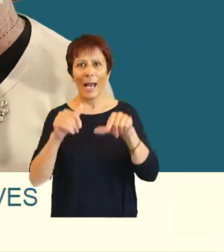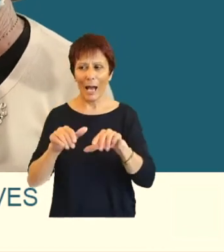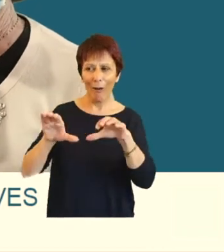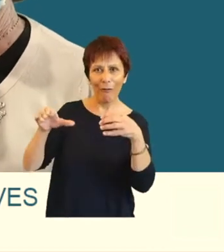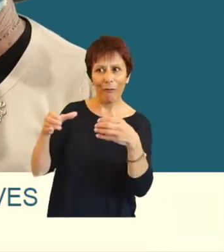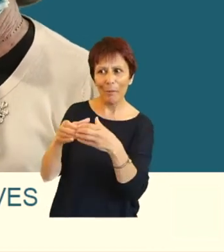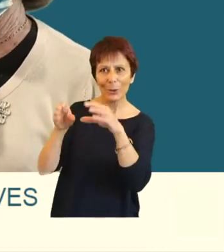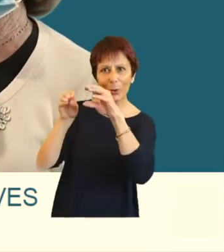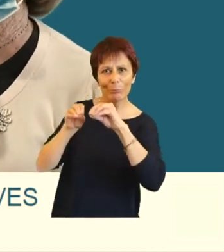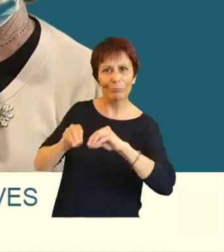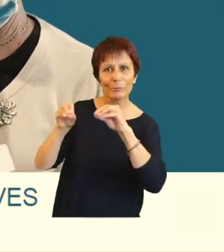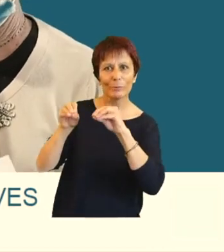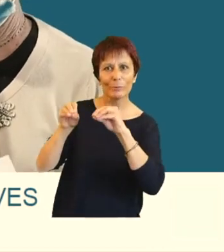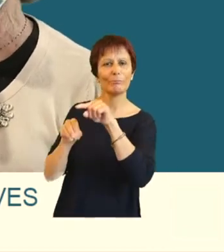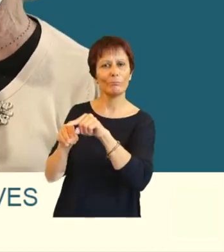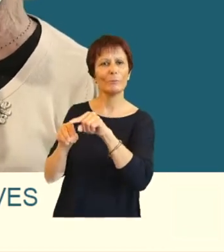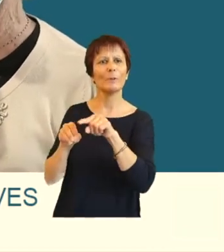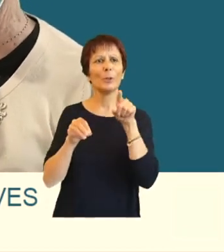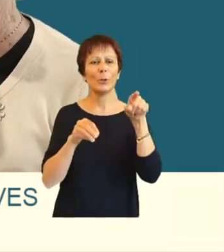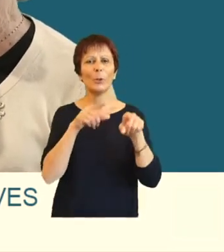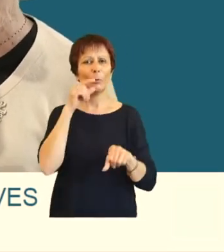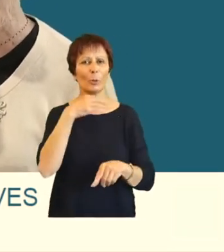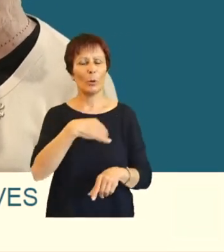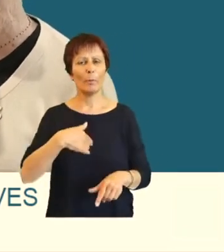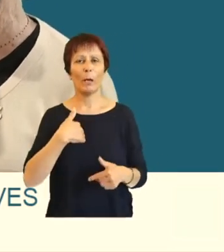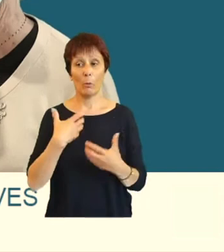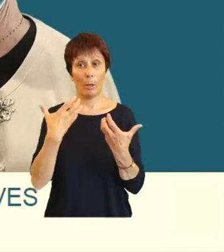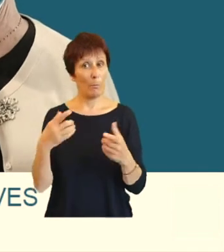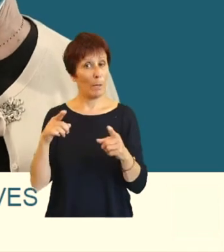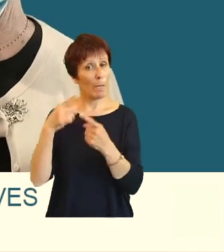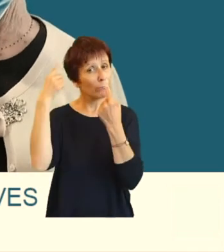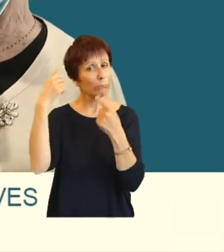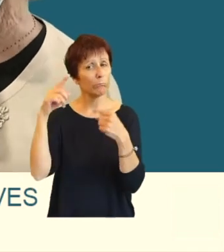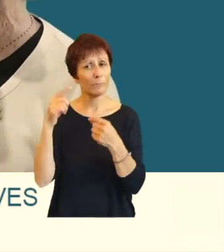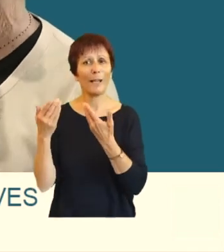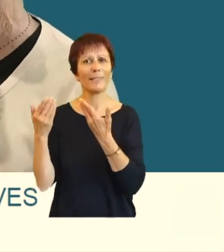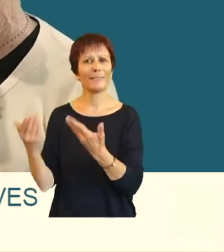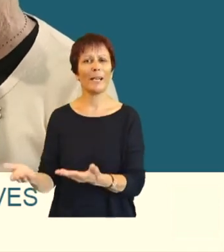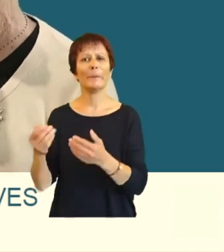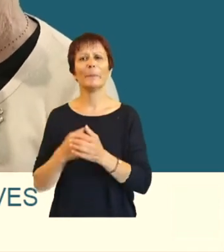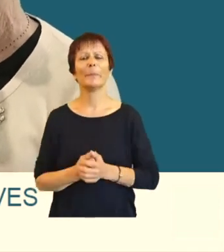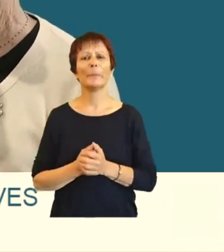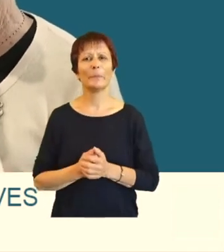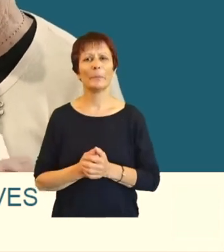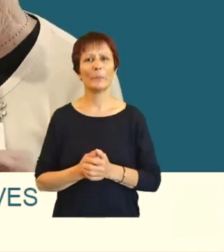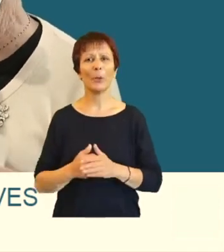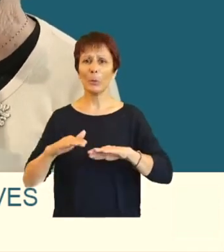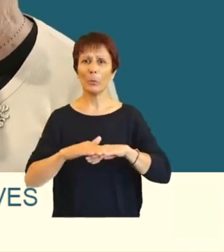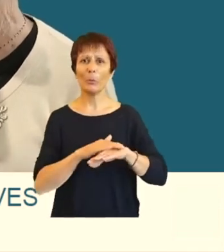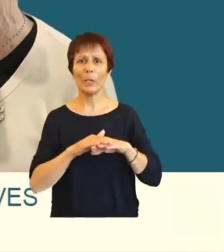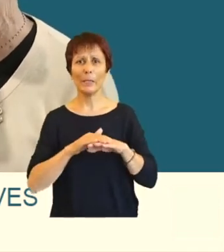et d'éducation auquel vous tenez et que je défends aussi largement. Cette